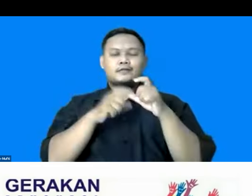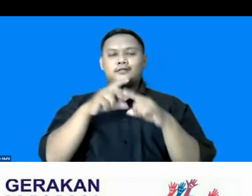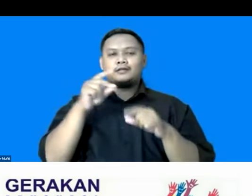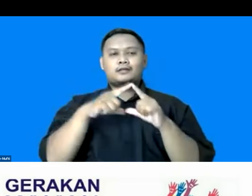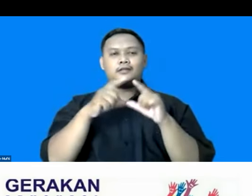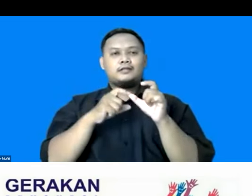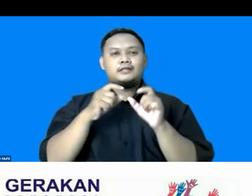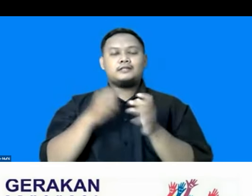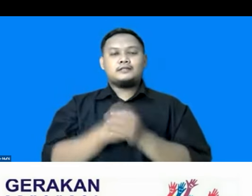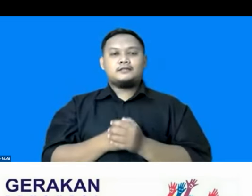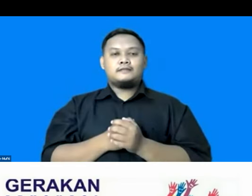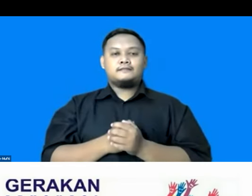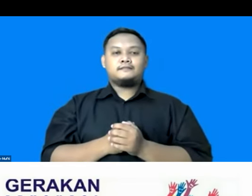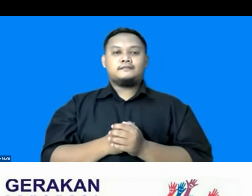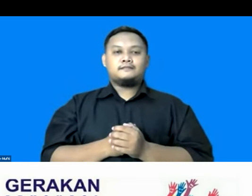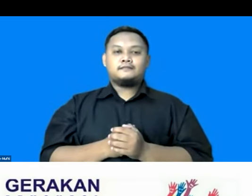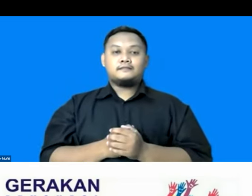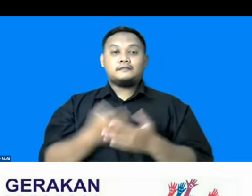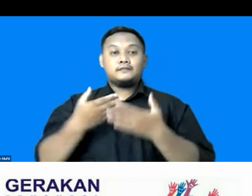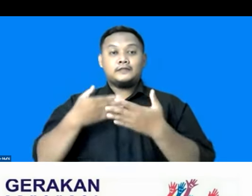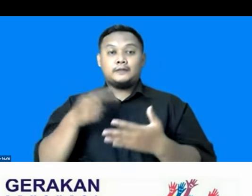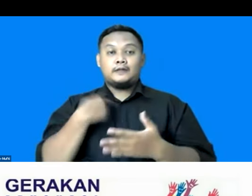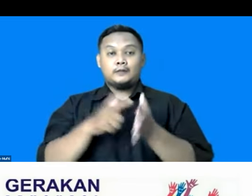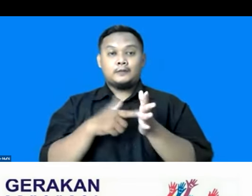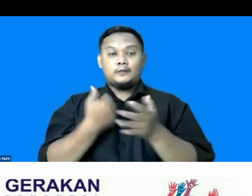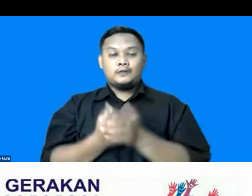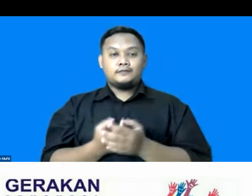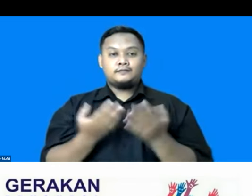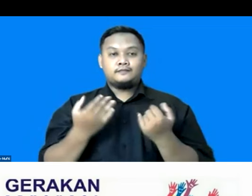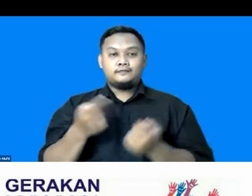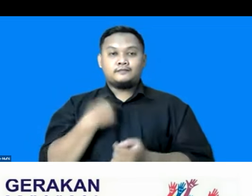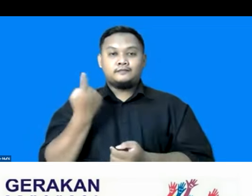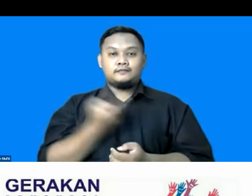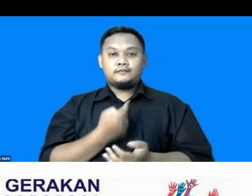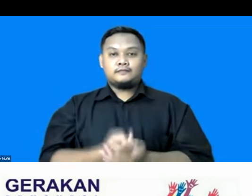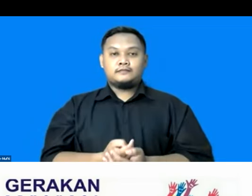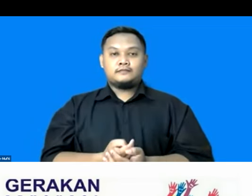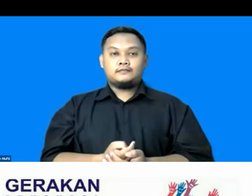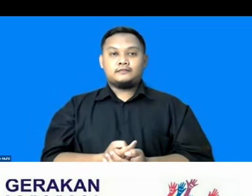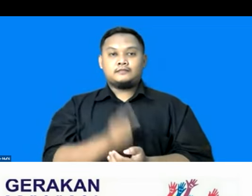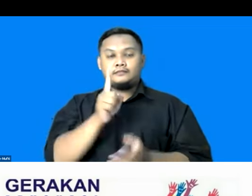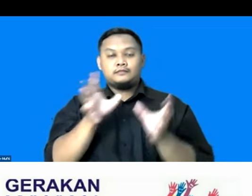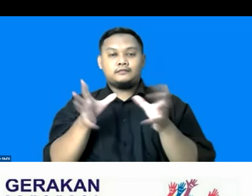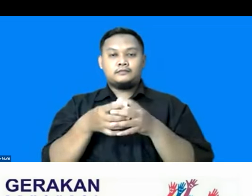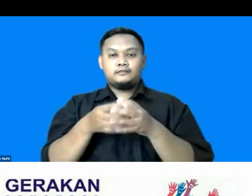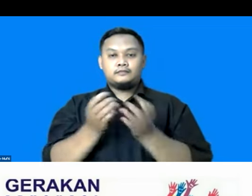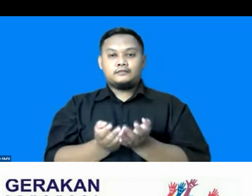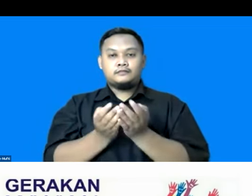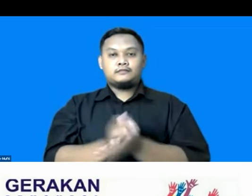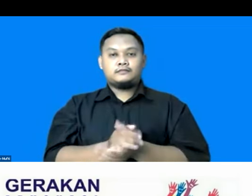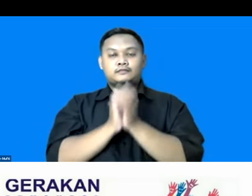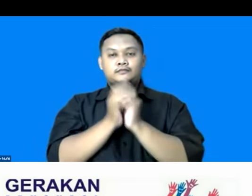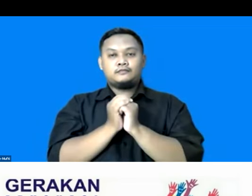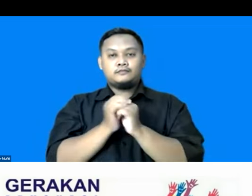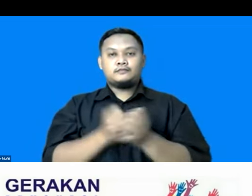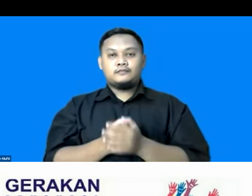Niraswari. Sebelum kita memulai, mari kita satu dalam doa. Silakan Bapak dan Ibu